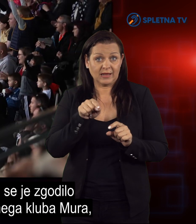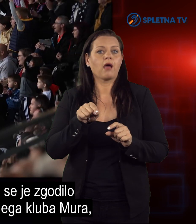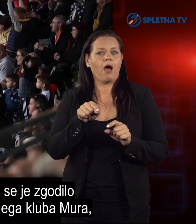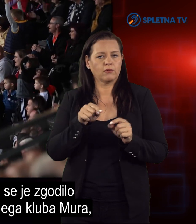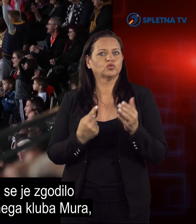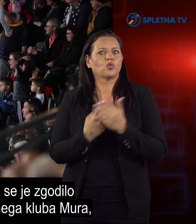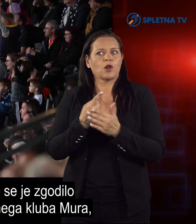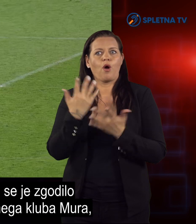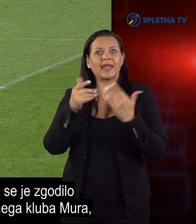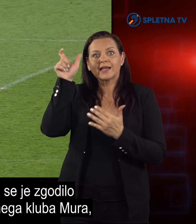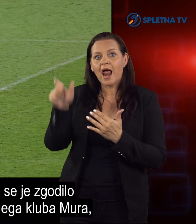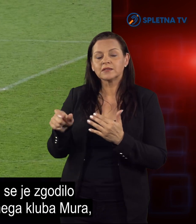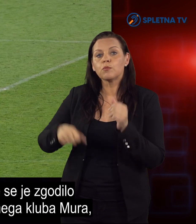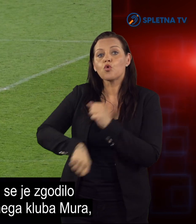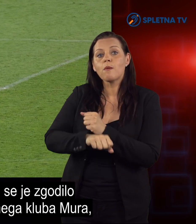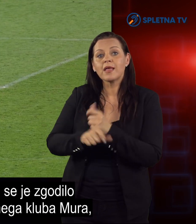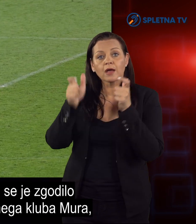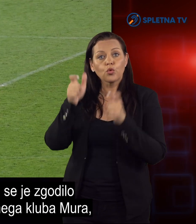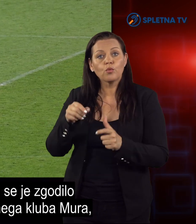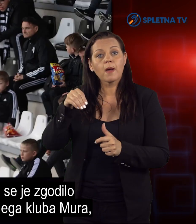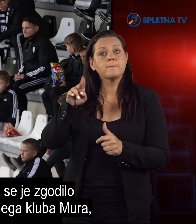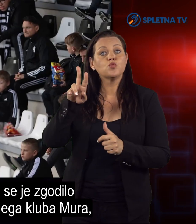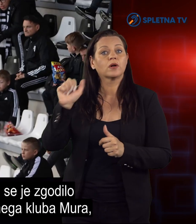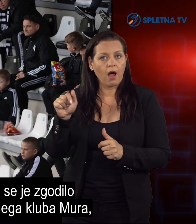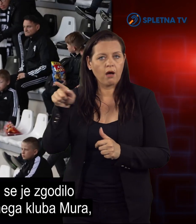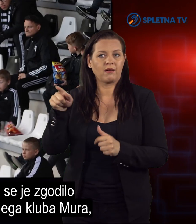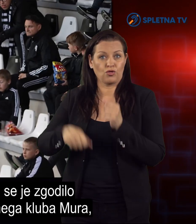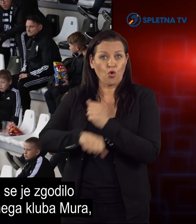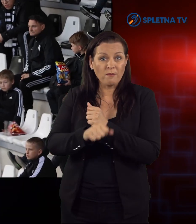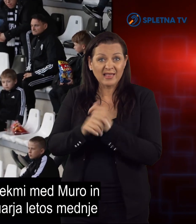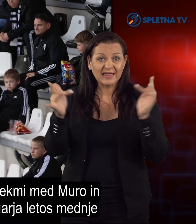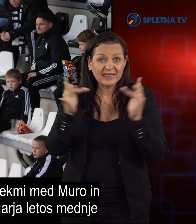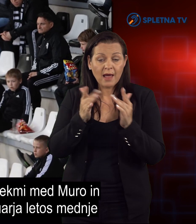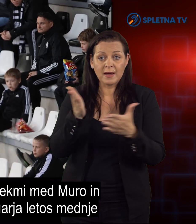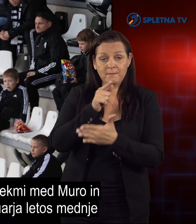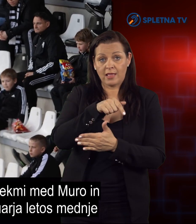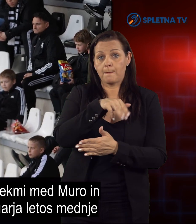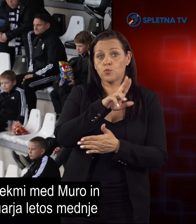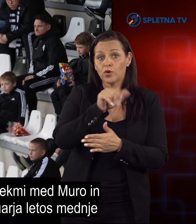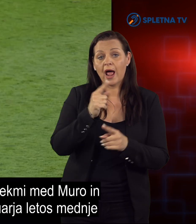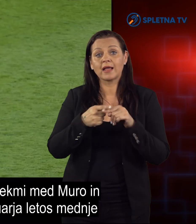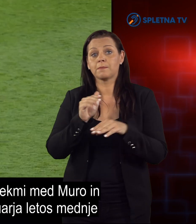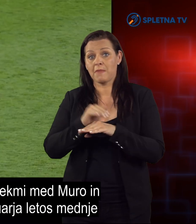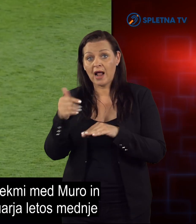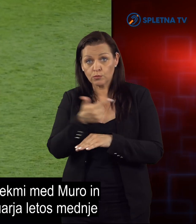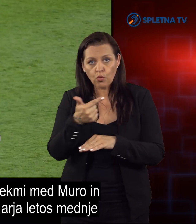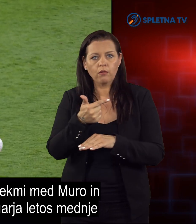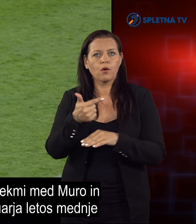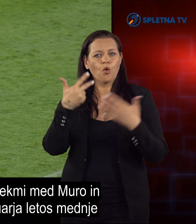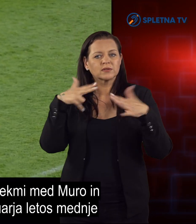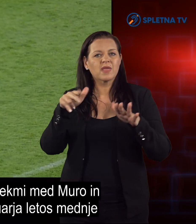In ravno slednje se je zgodilo igralcem nogometnega kluba Mura, ko je na nogometni tekmi med Muro in